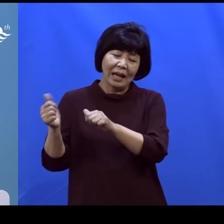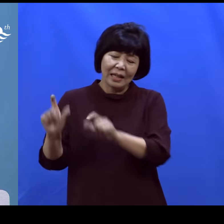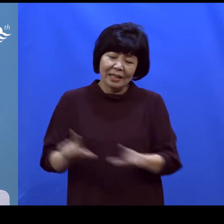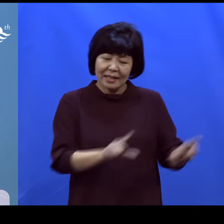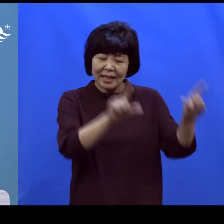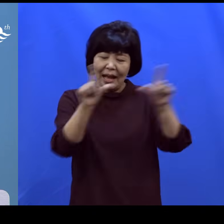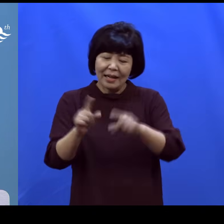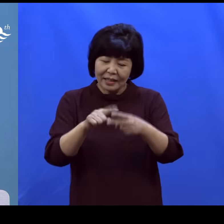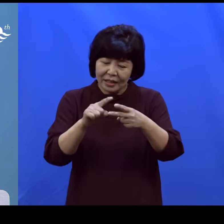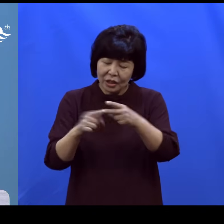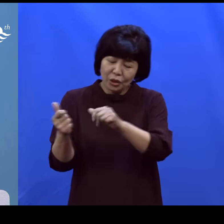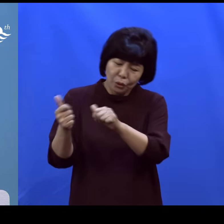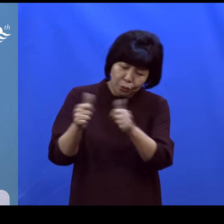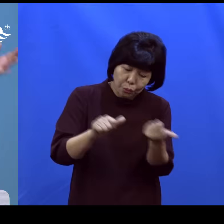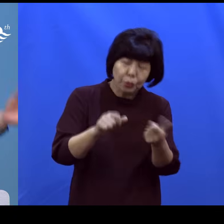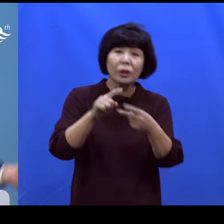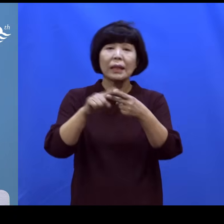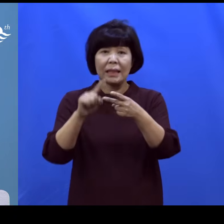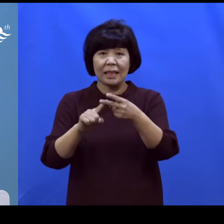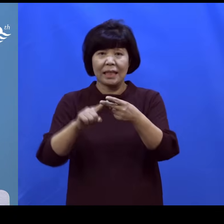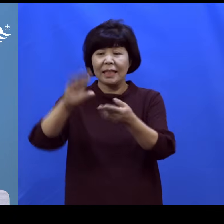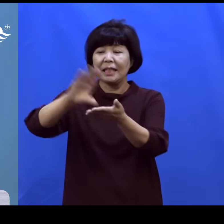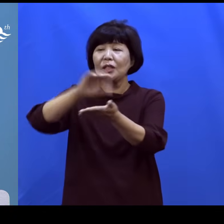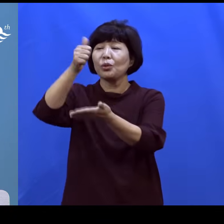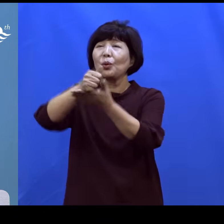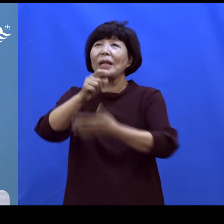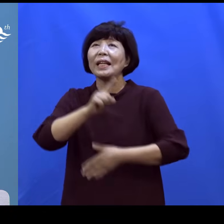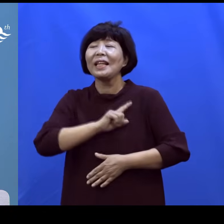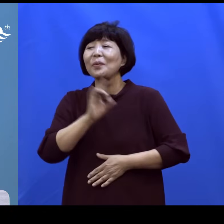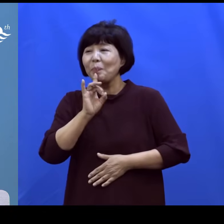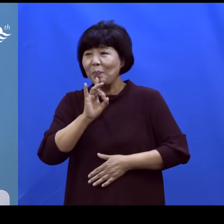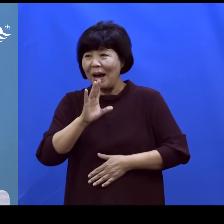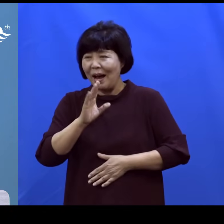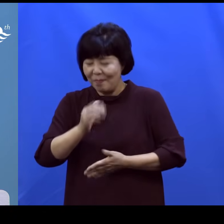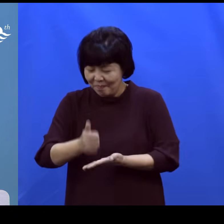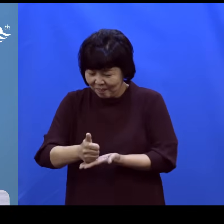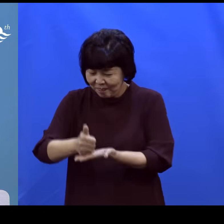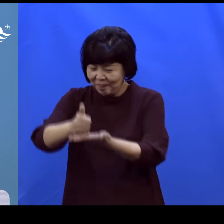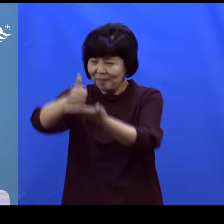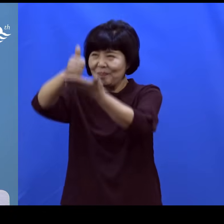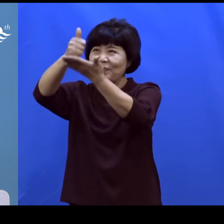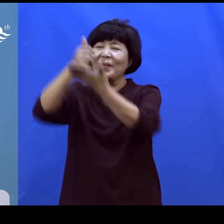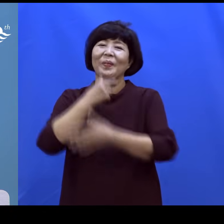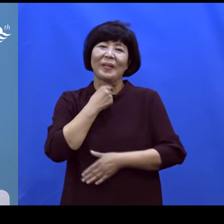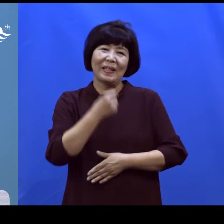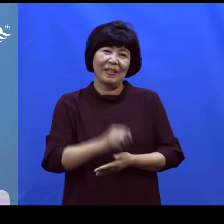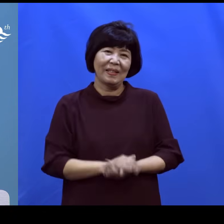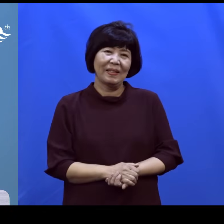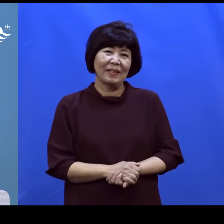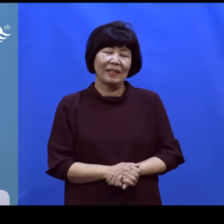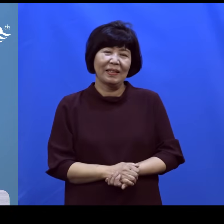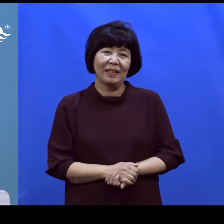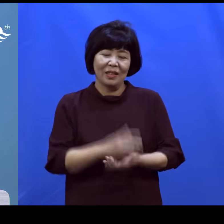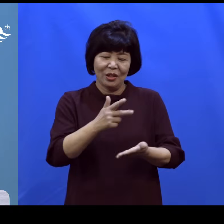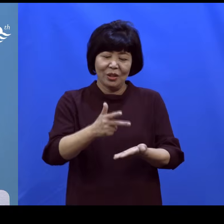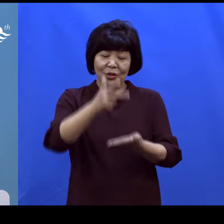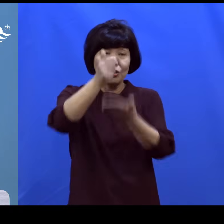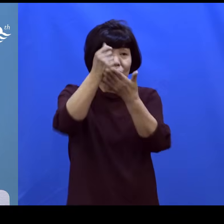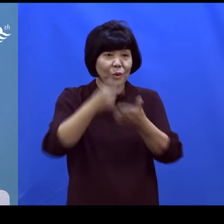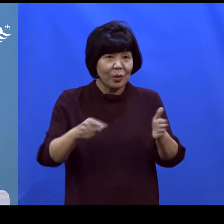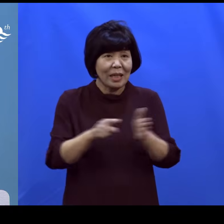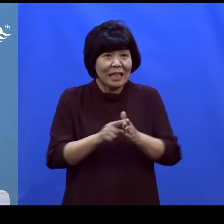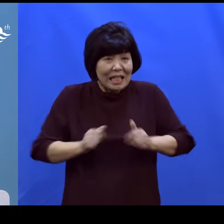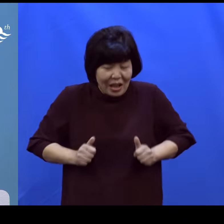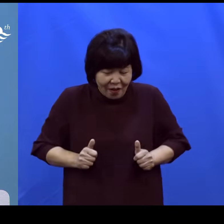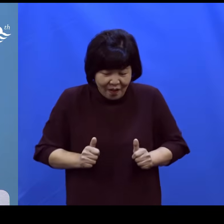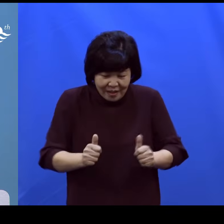통하여 그리스도의 이름이 존귀하게 되기를 원한다는 거예요. 여러분, 우리가 주님을 위해서 열심히 사는 거